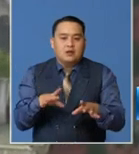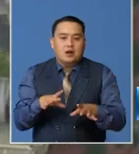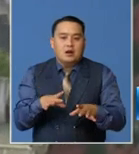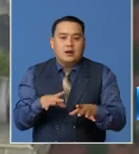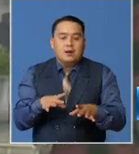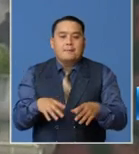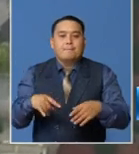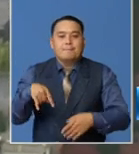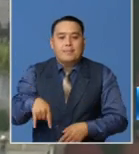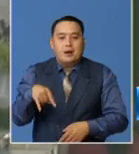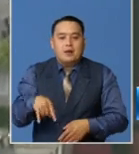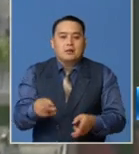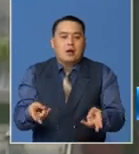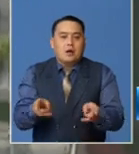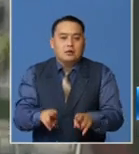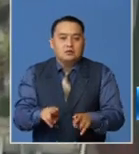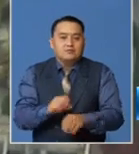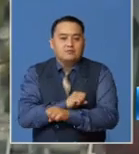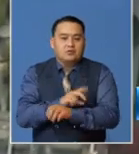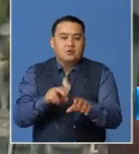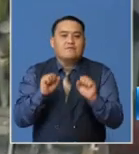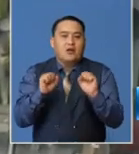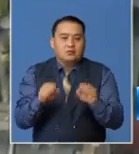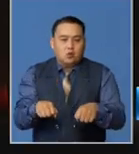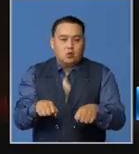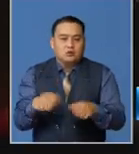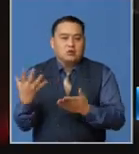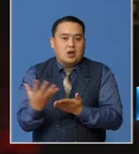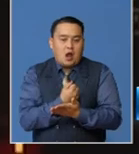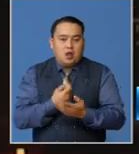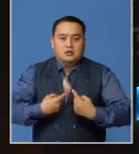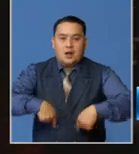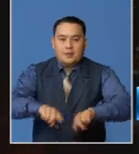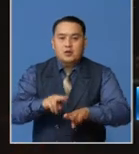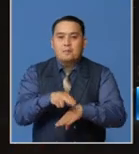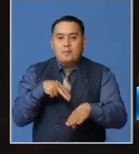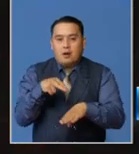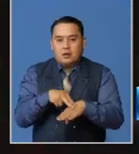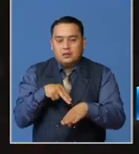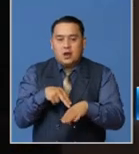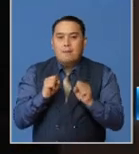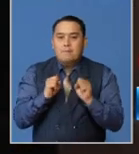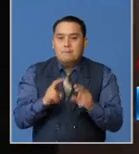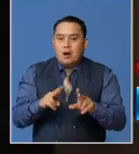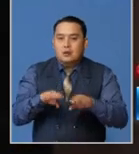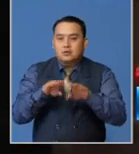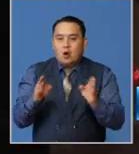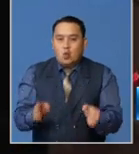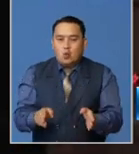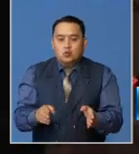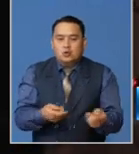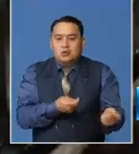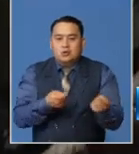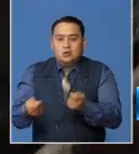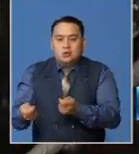подозрительный пакет похожий на посылку со взрывчаткой о находке сообщили в департаменте полиции потенциально опасное устройство было доставлено